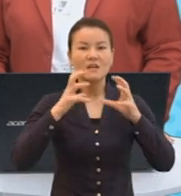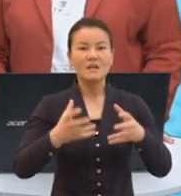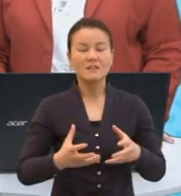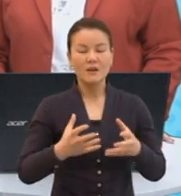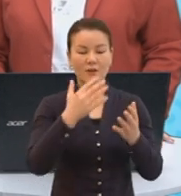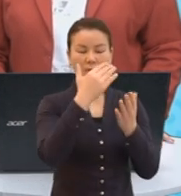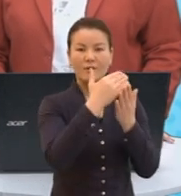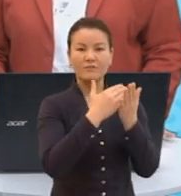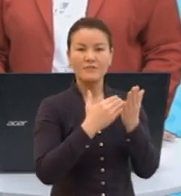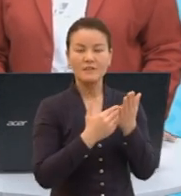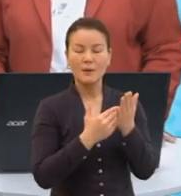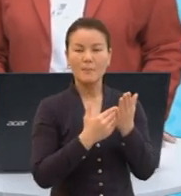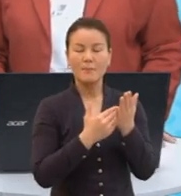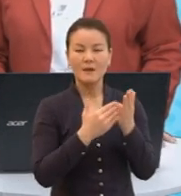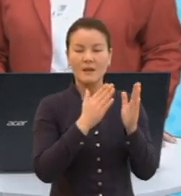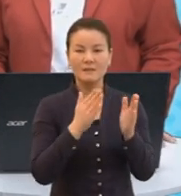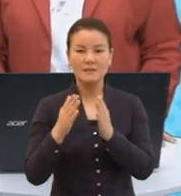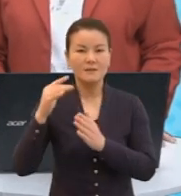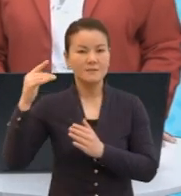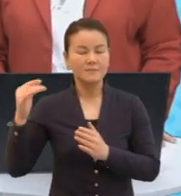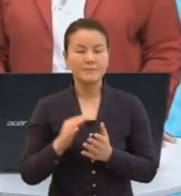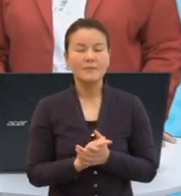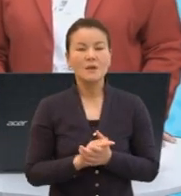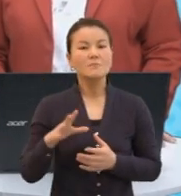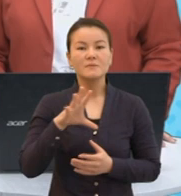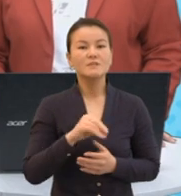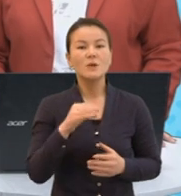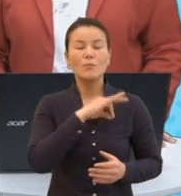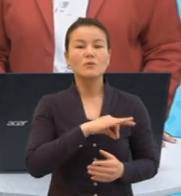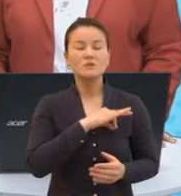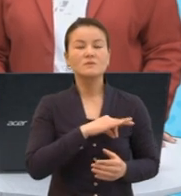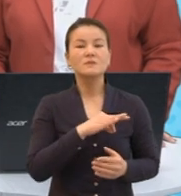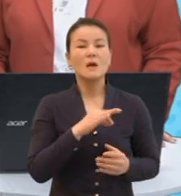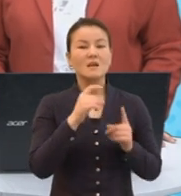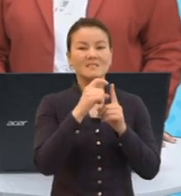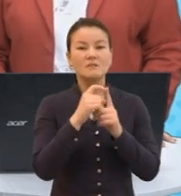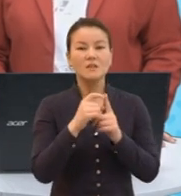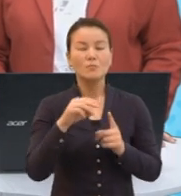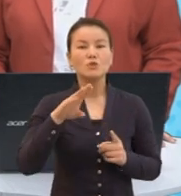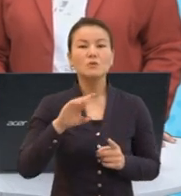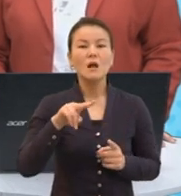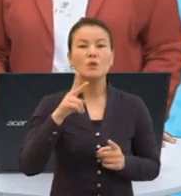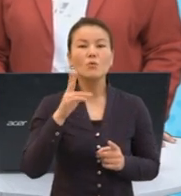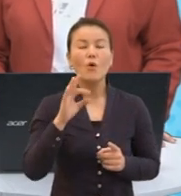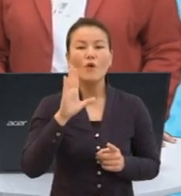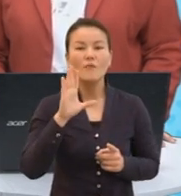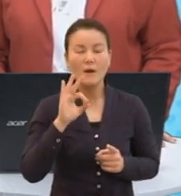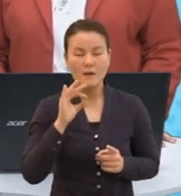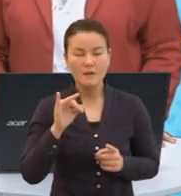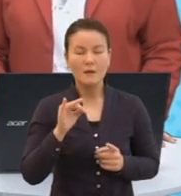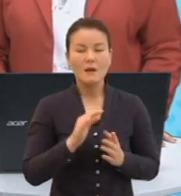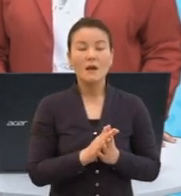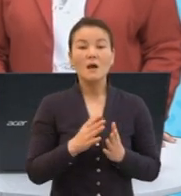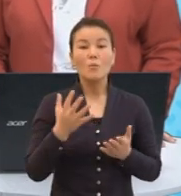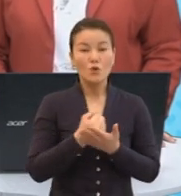порядке». В школе мы пользуемся разными словарями. Толковым словарем, в котором можем найти значение